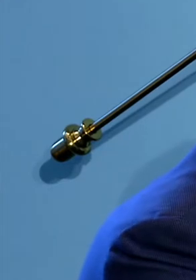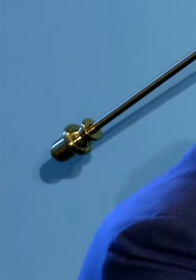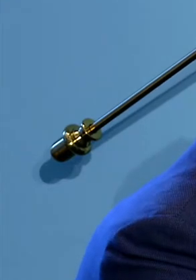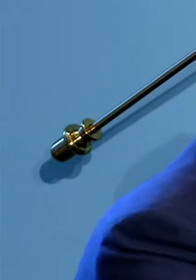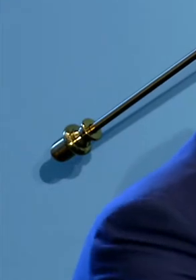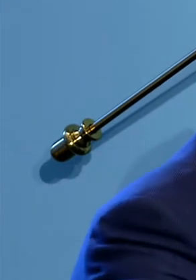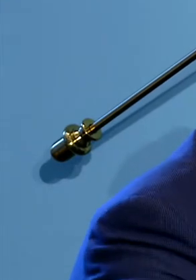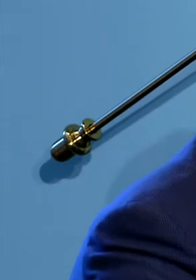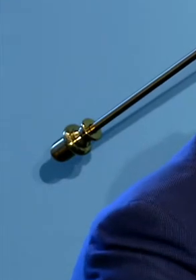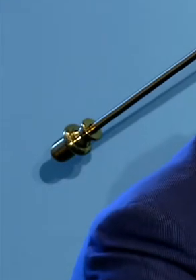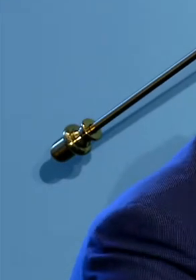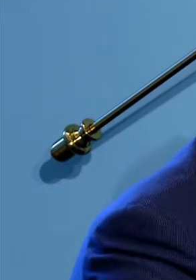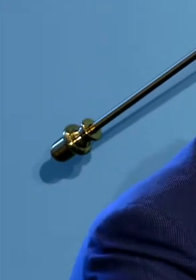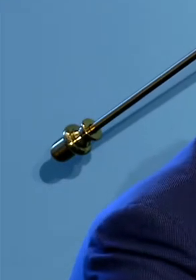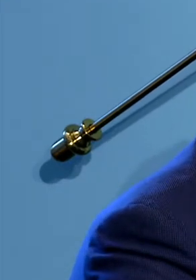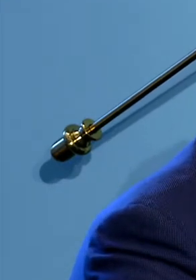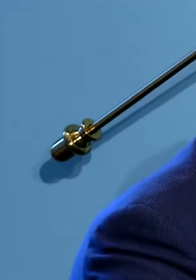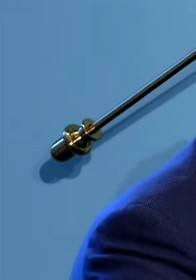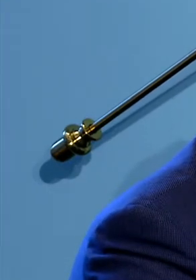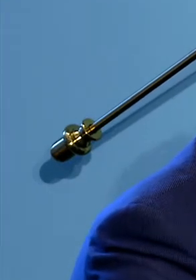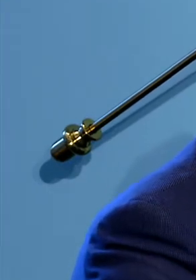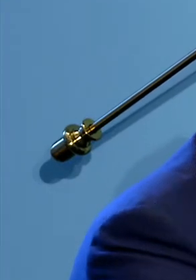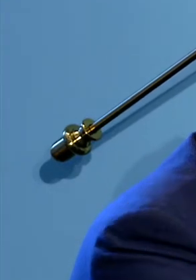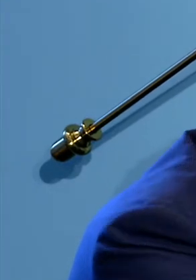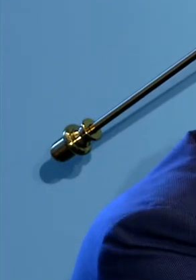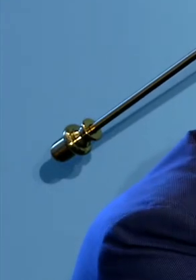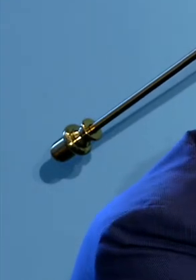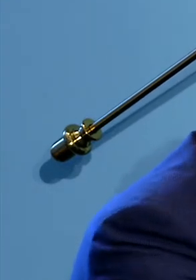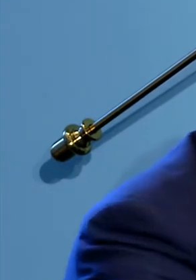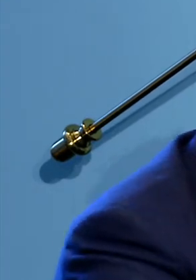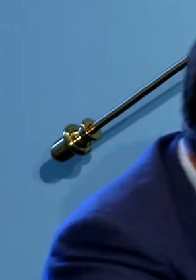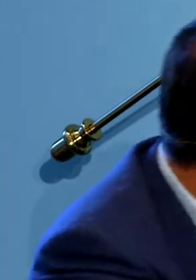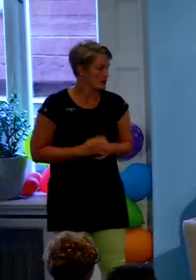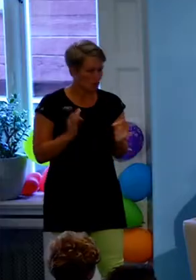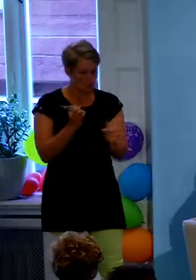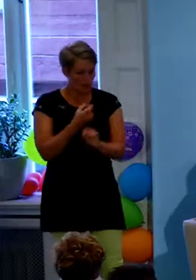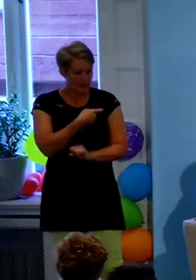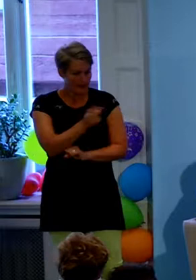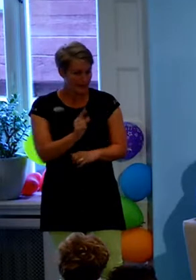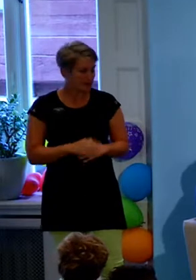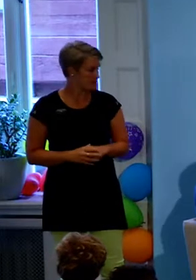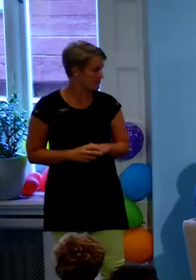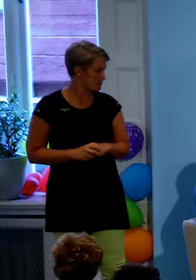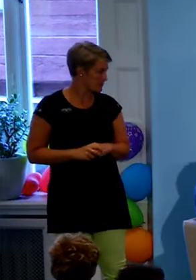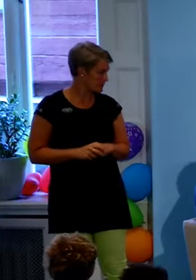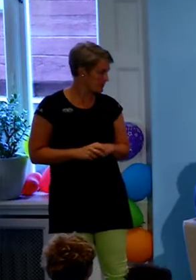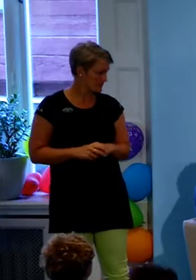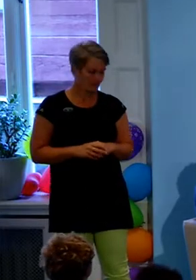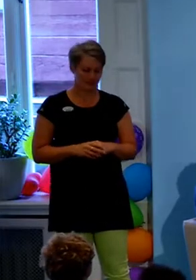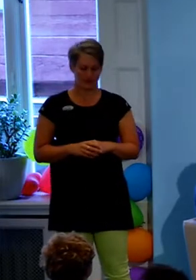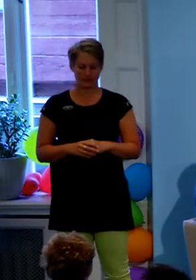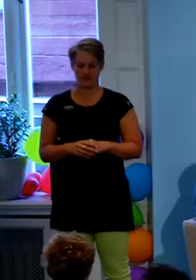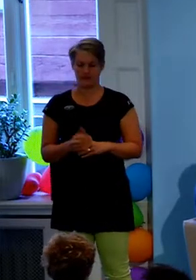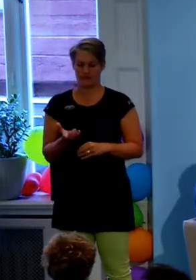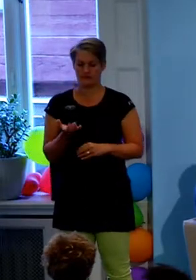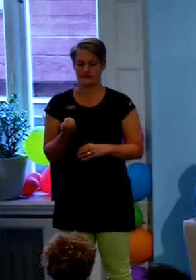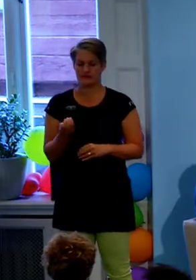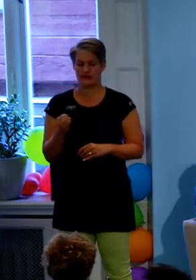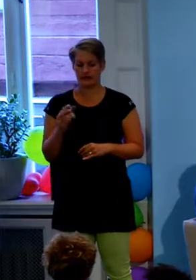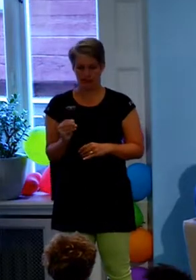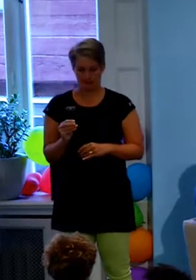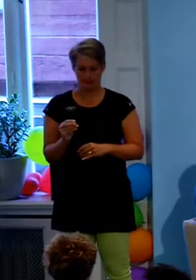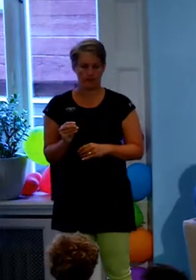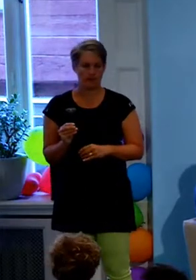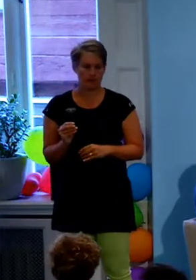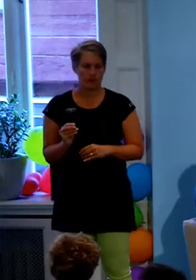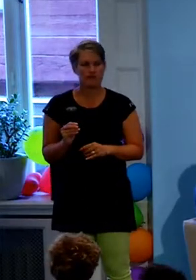sig relevant mot nya arbetssökande. Hur jobbar ni med det? Vi jobbar på flera nivåer. Vi